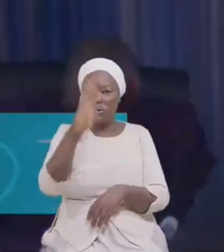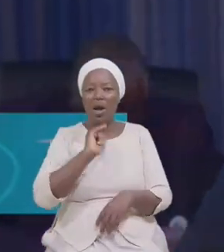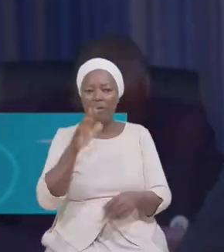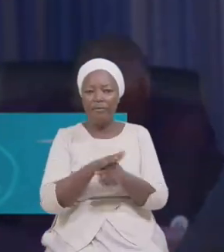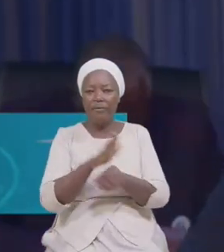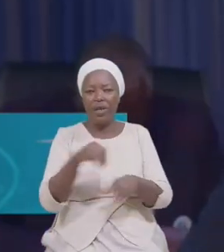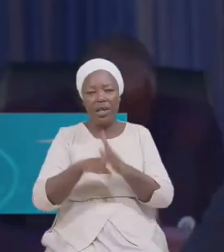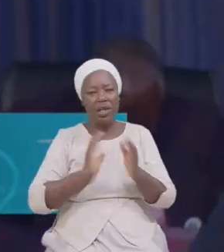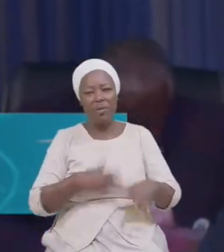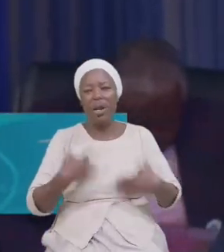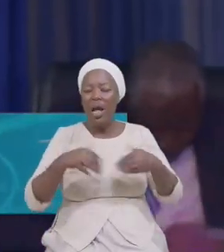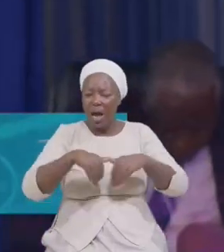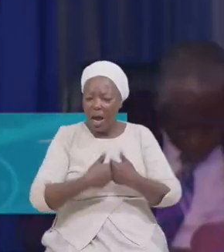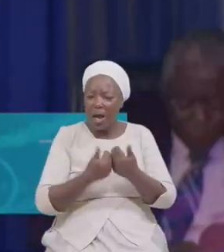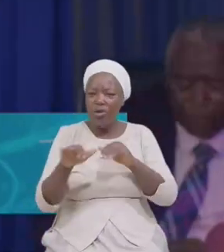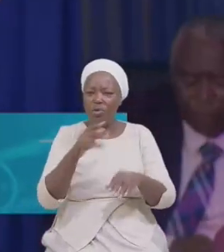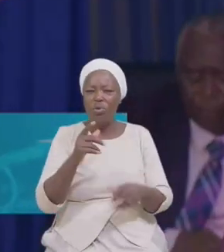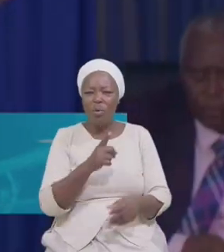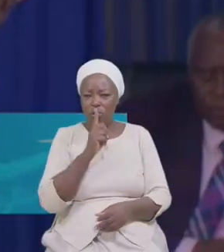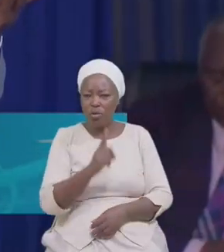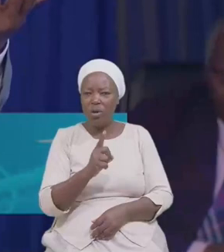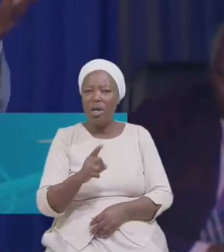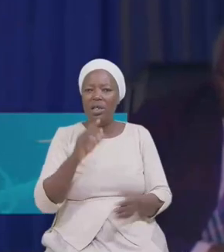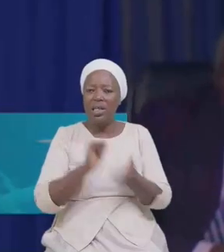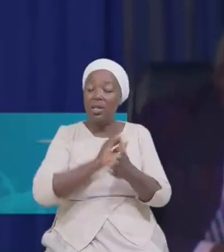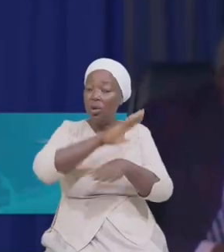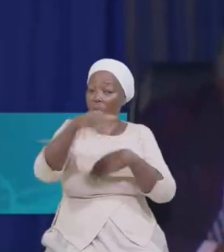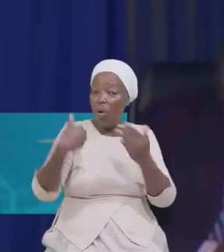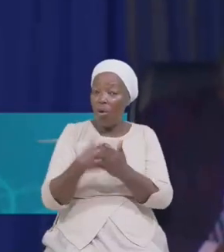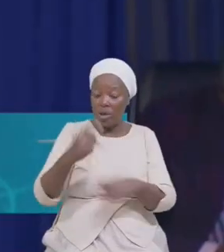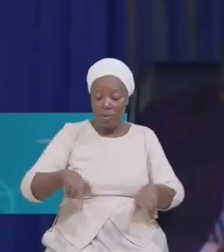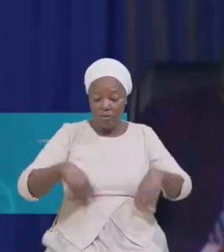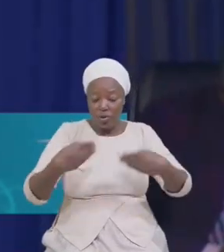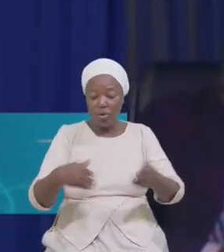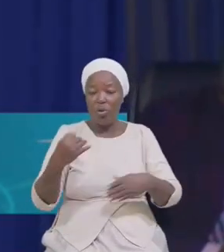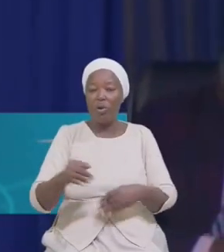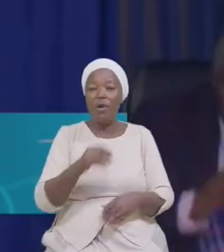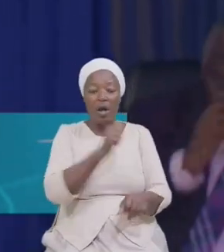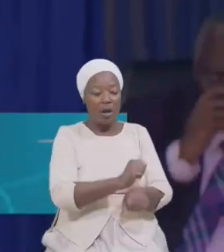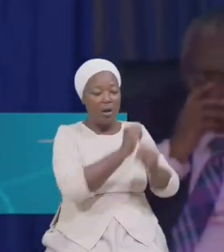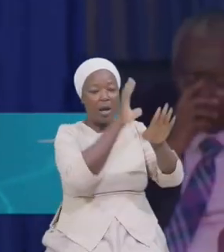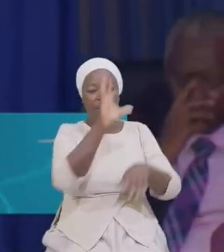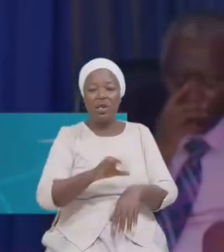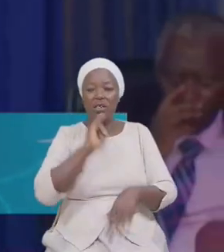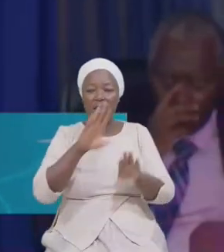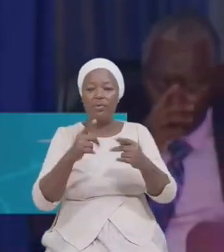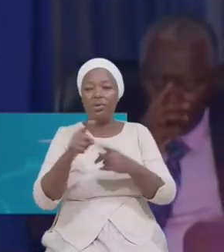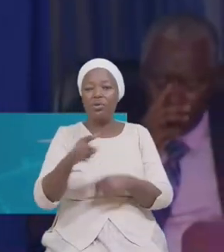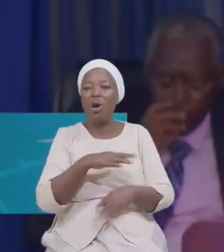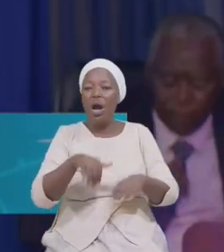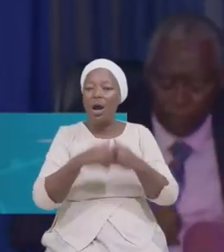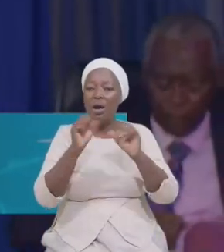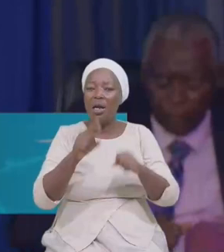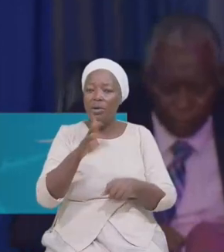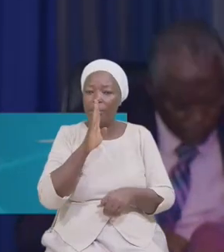vies, comment s'assurer que toutes les provisions du calvaire sont alors effectuées dans ta vie,